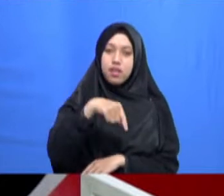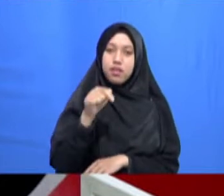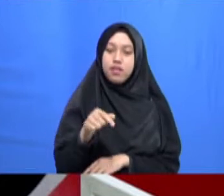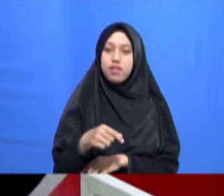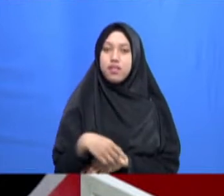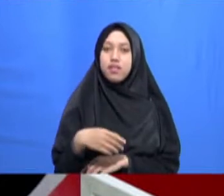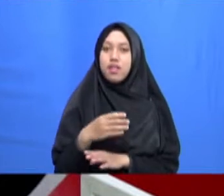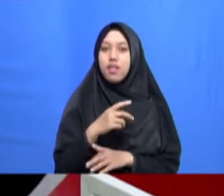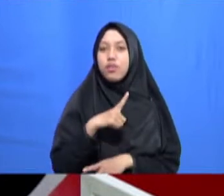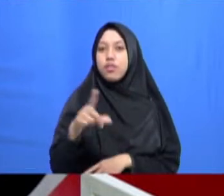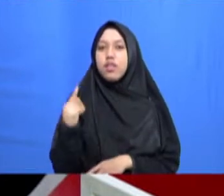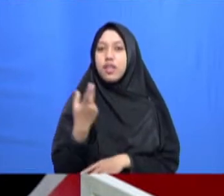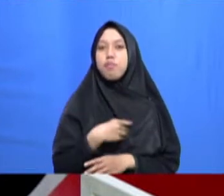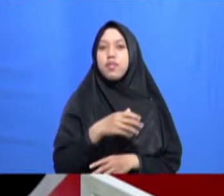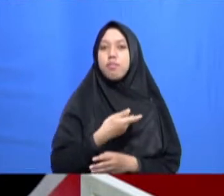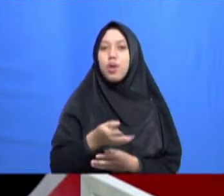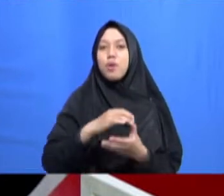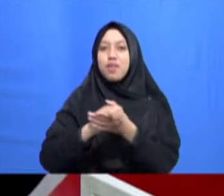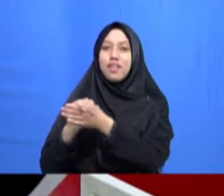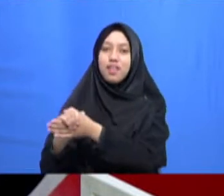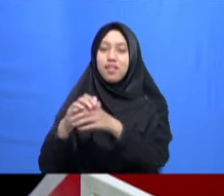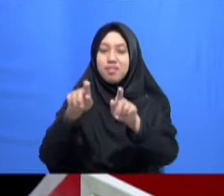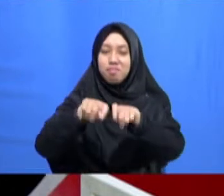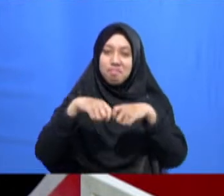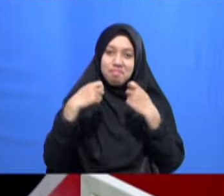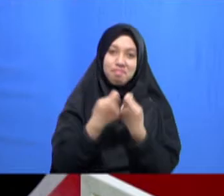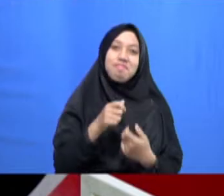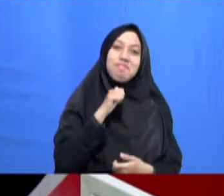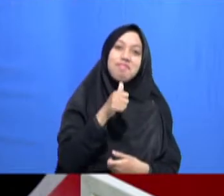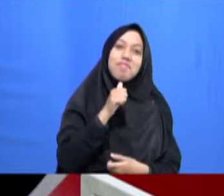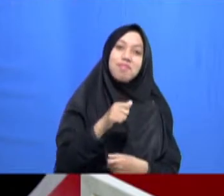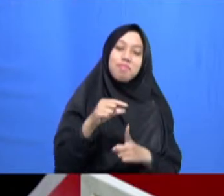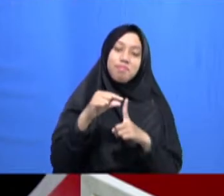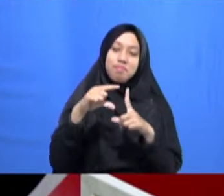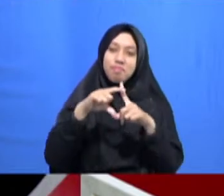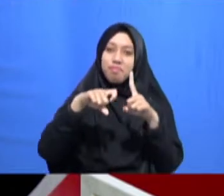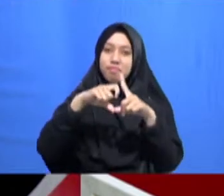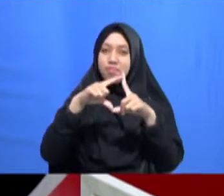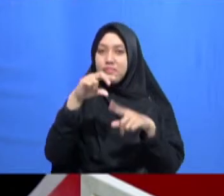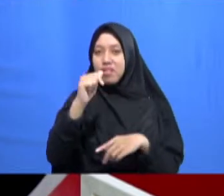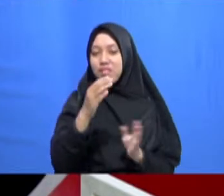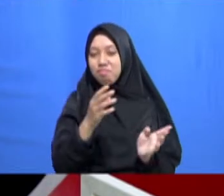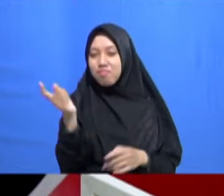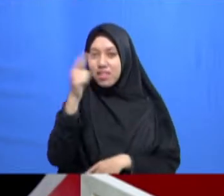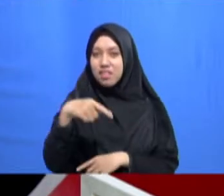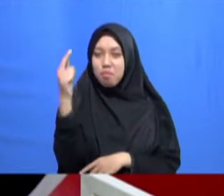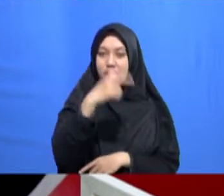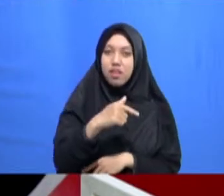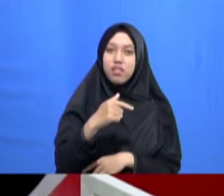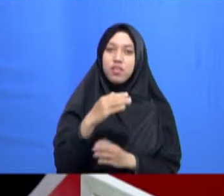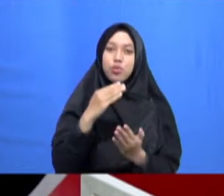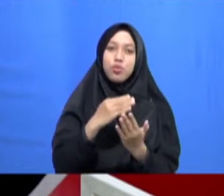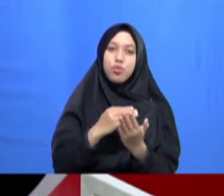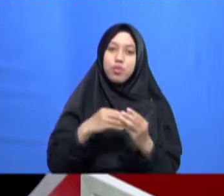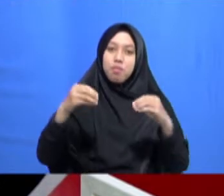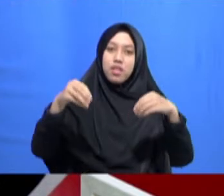kepada Anda siapa sajakah tim pakar yang berhari-hari begitu telah menyusun materi ataupun